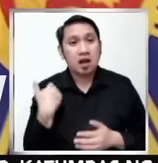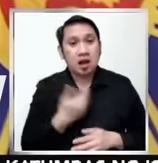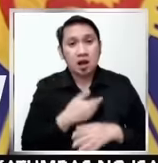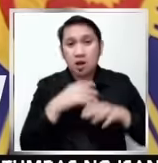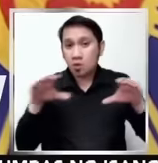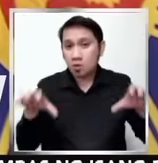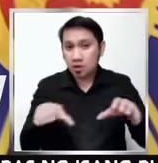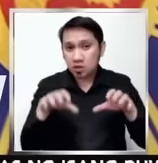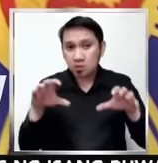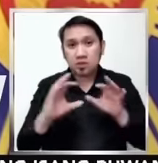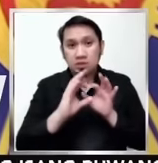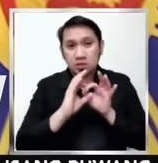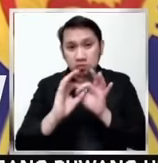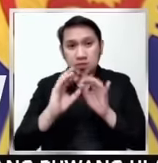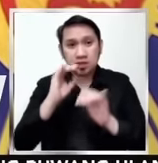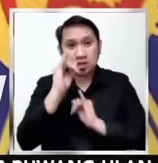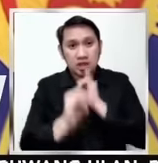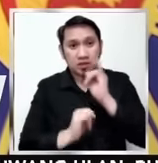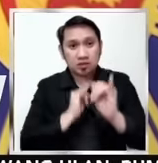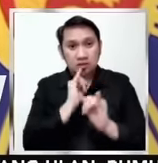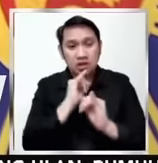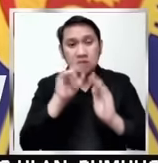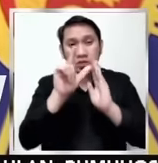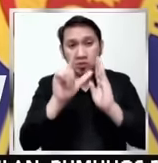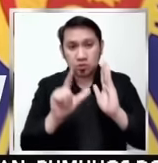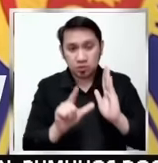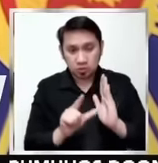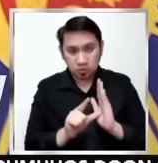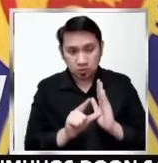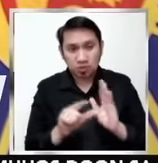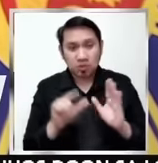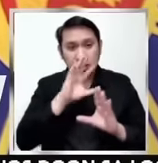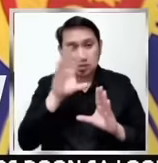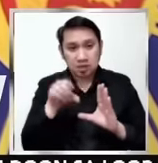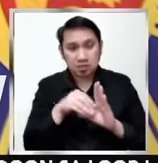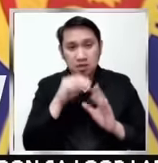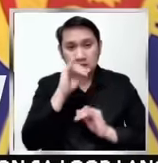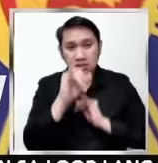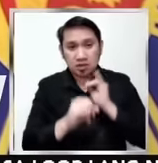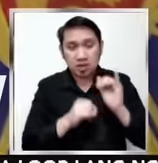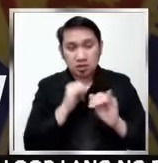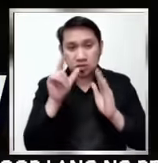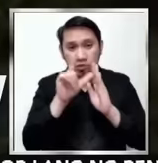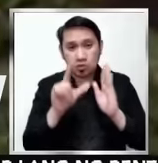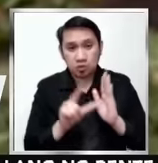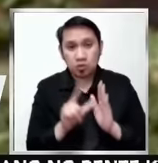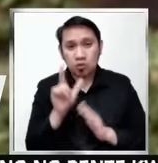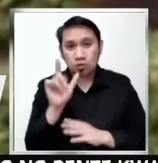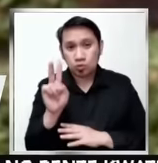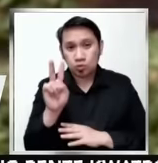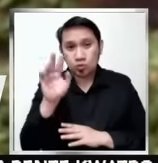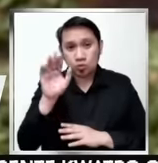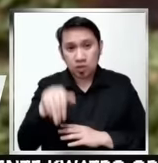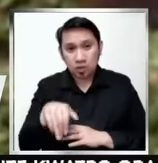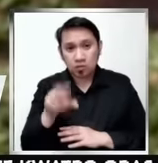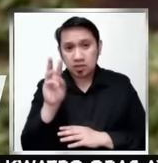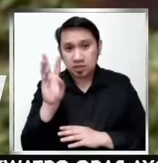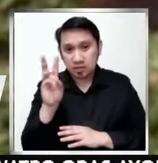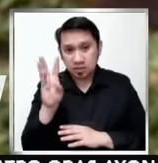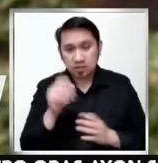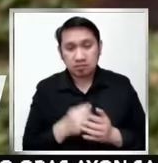in international law, including the UNCLOS and the 2016 Arbitral Award. Bago umuwi ng